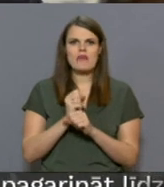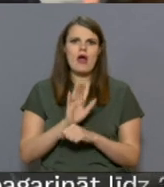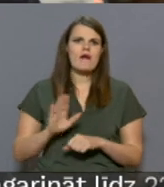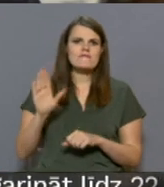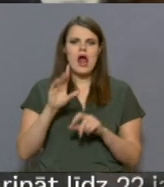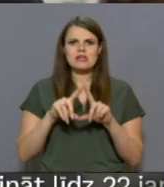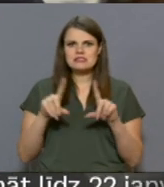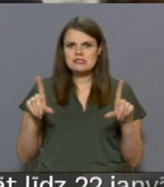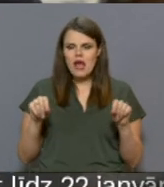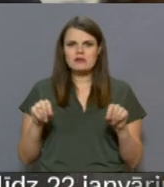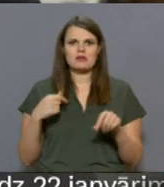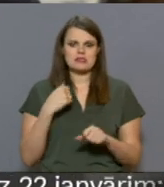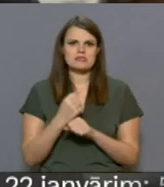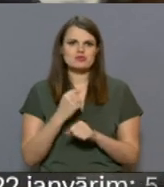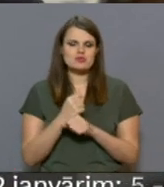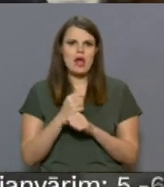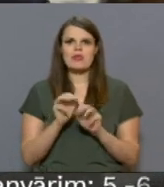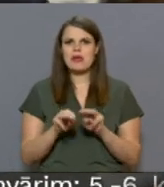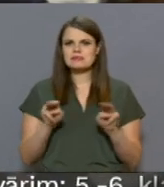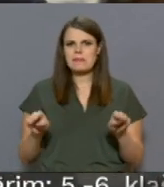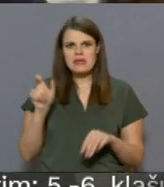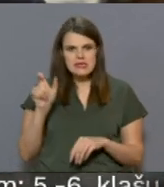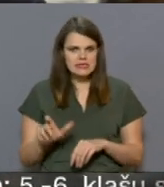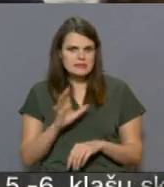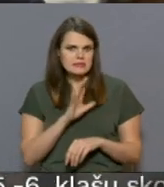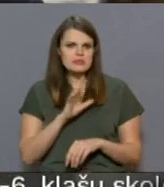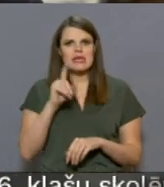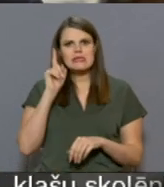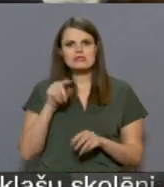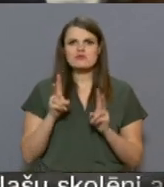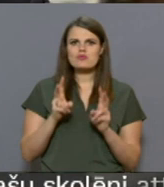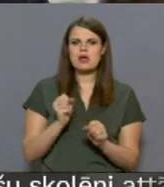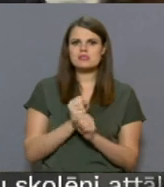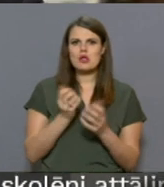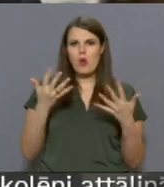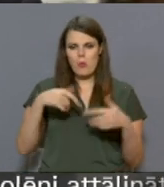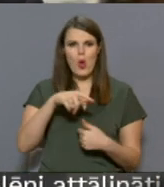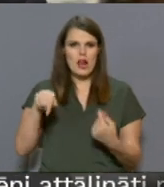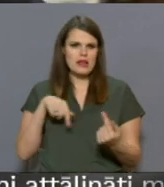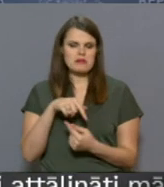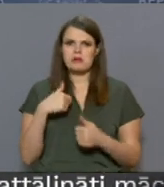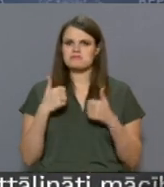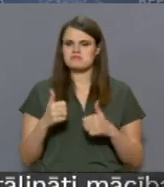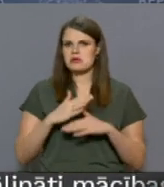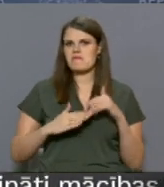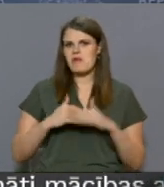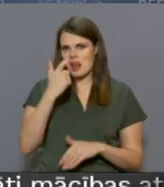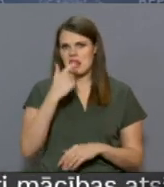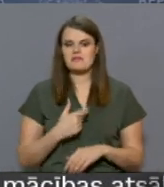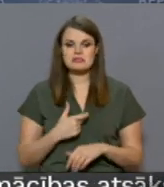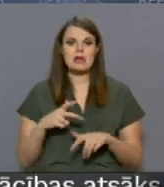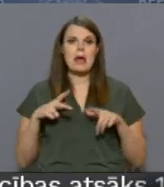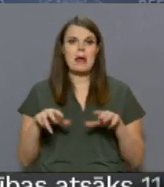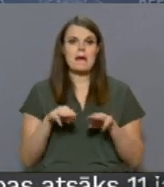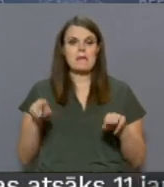esmu strādājis izpildvarā, esmu bijis ministrs, es zinu, kā strādā politikas kuluāri. Es domāju, es esmu kvalificēts. Ar premjeru